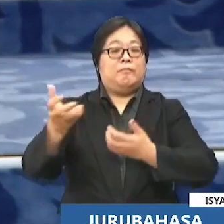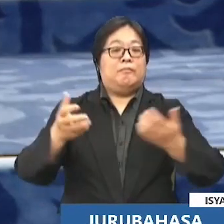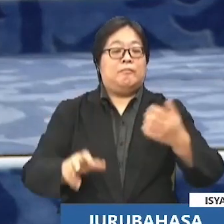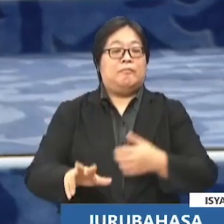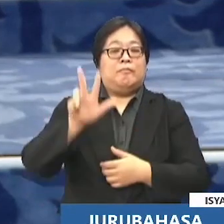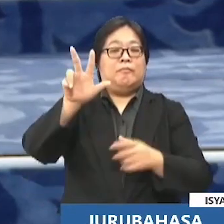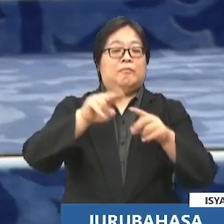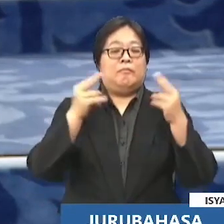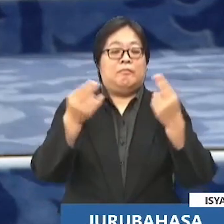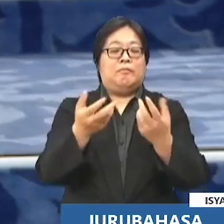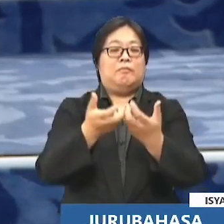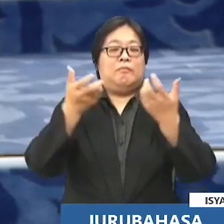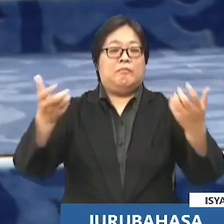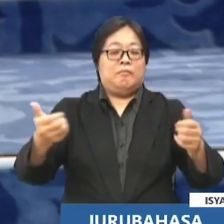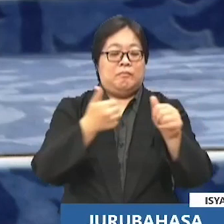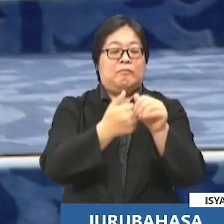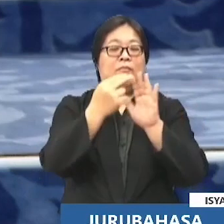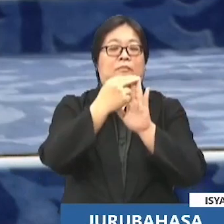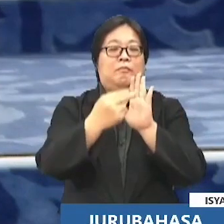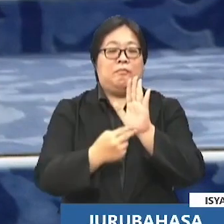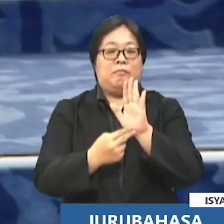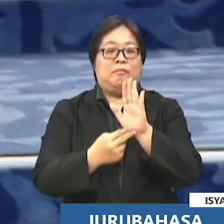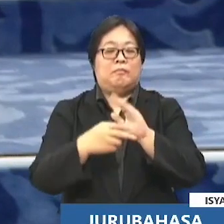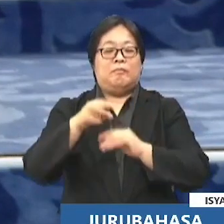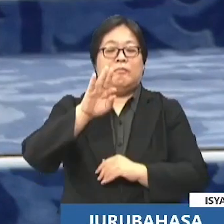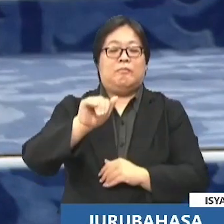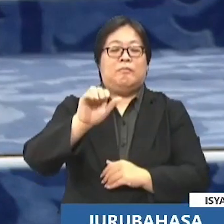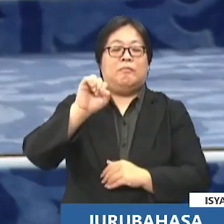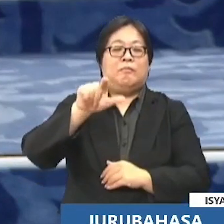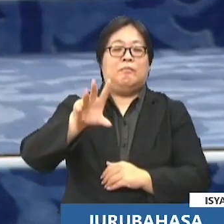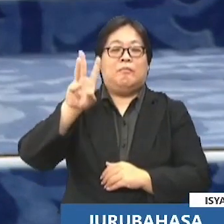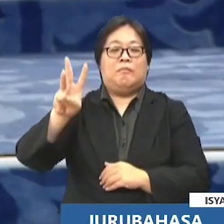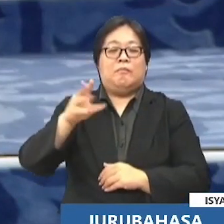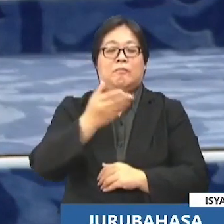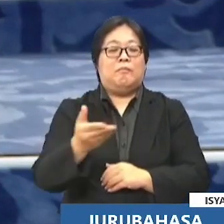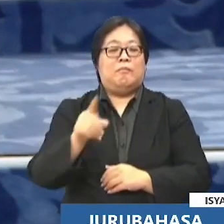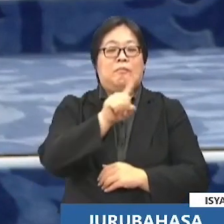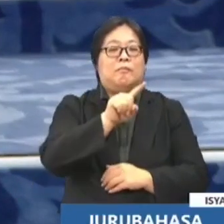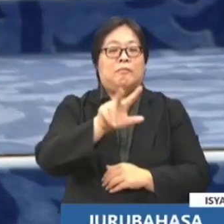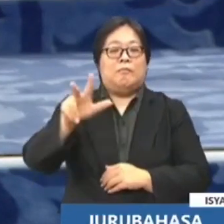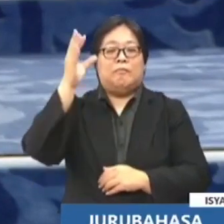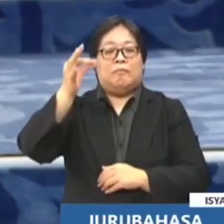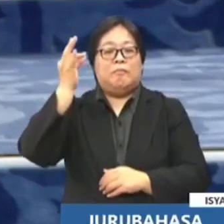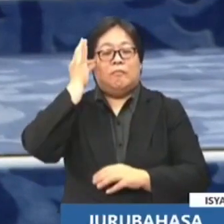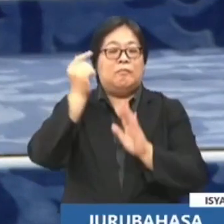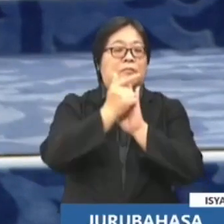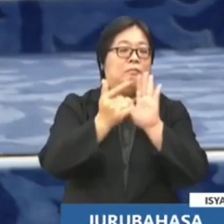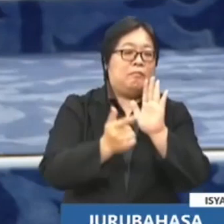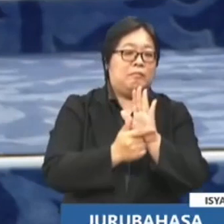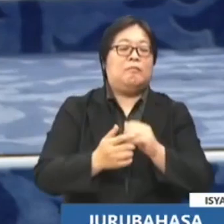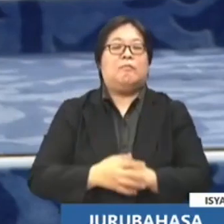tiga unit berasingan mengikuti undang-undang Pasal 6 perkara 113 pelembagaan persekutuan